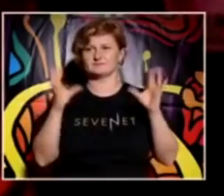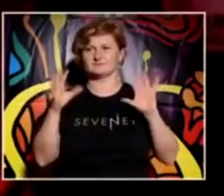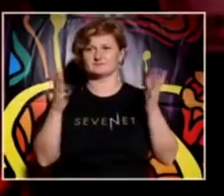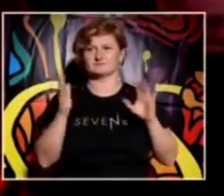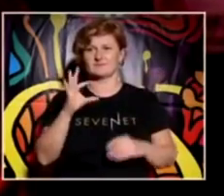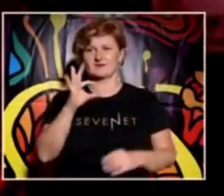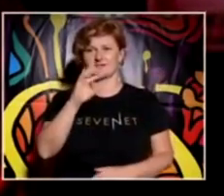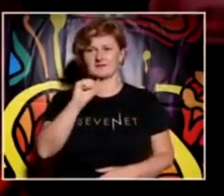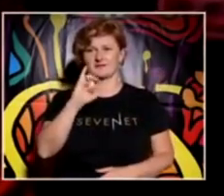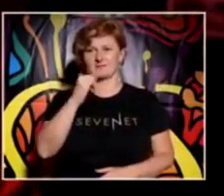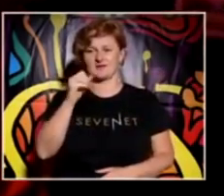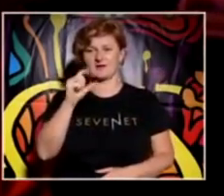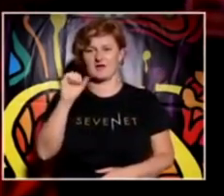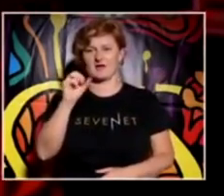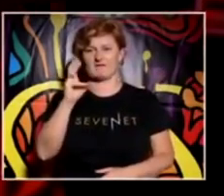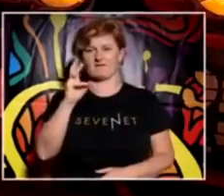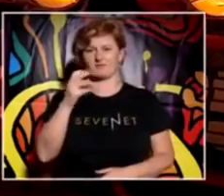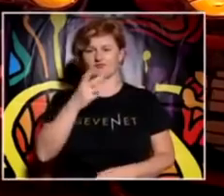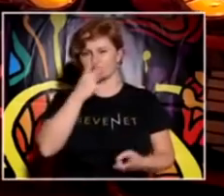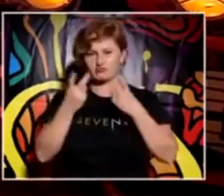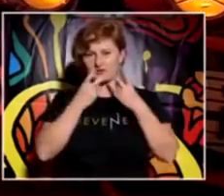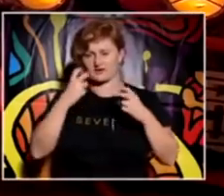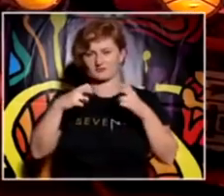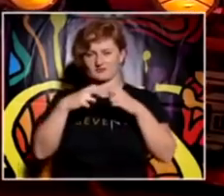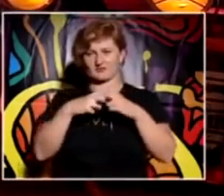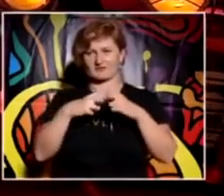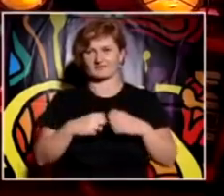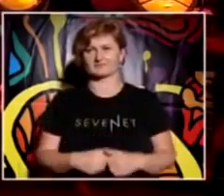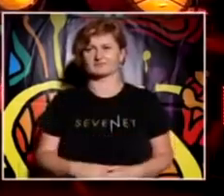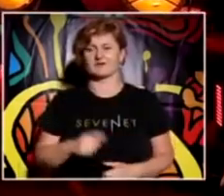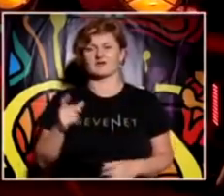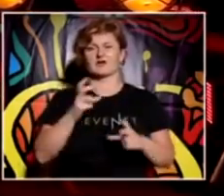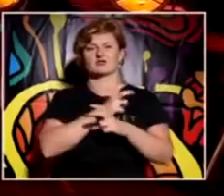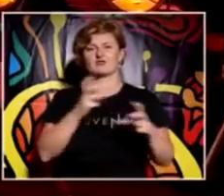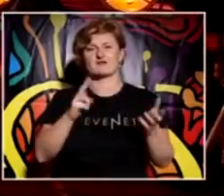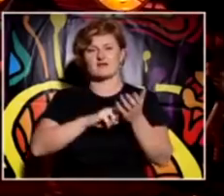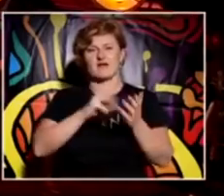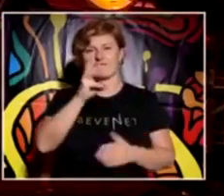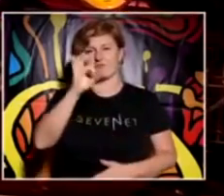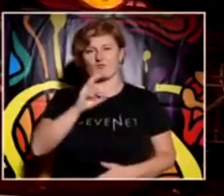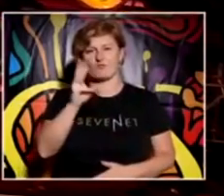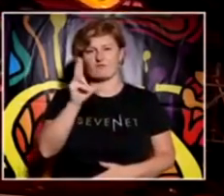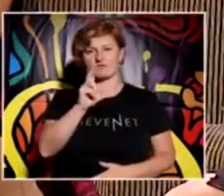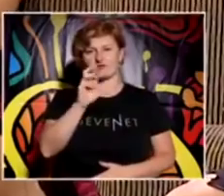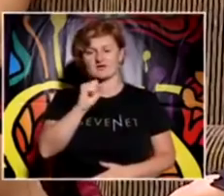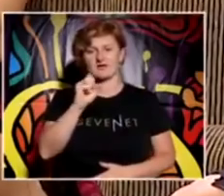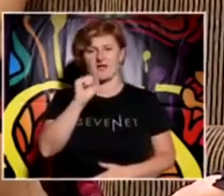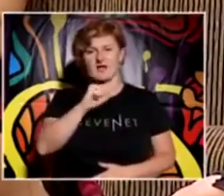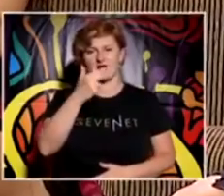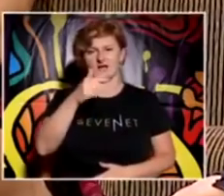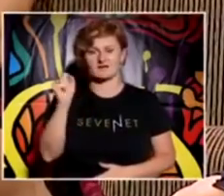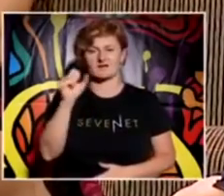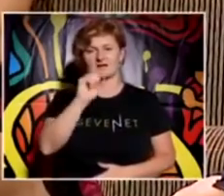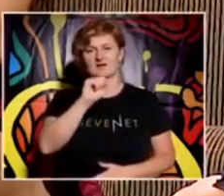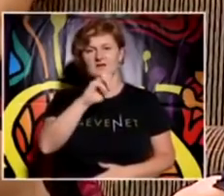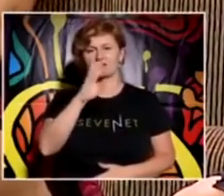Sabina Ladrów, szukajcie jej w sieci. Także czas na wywczas Ania i Artur Kozińscy.